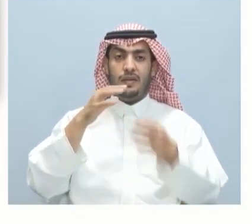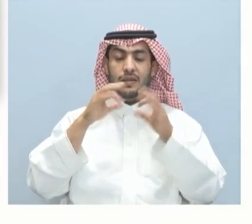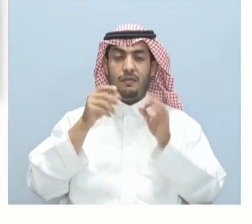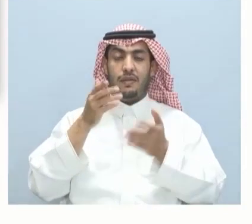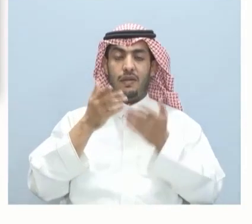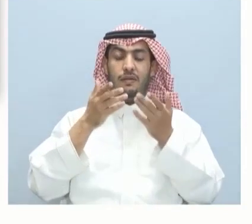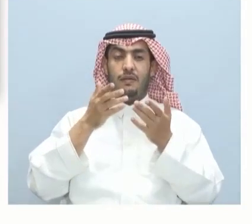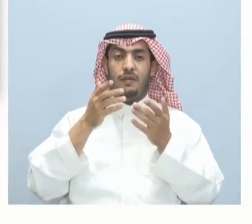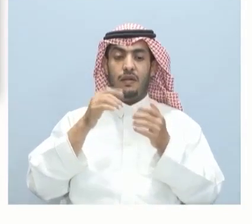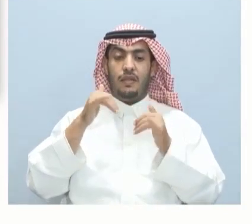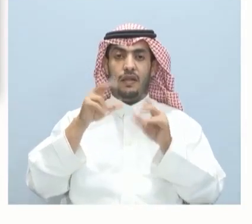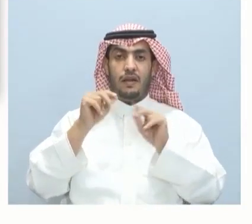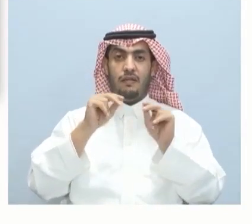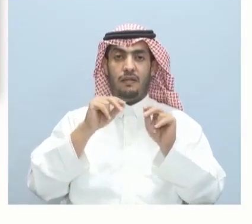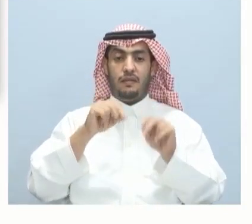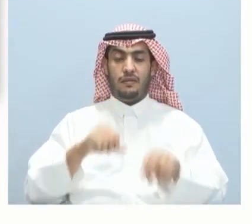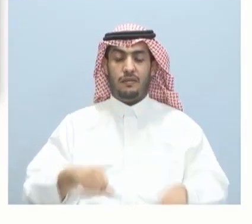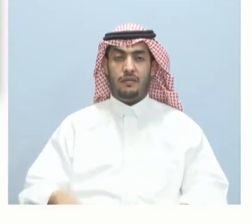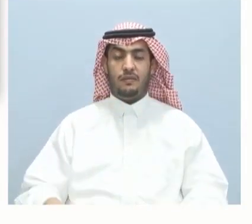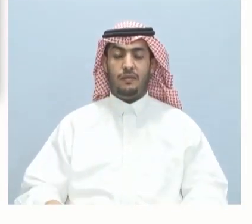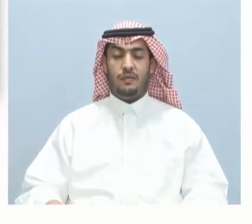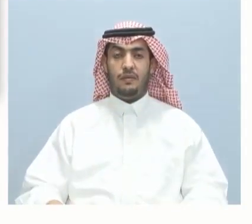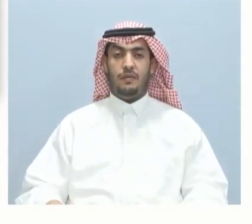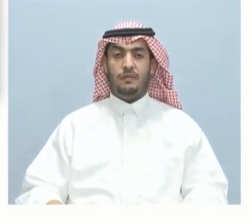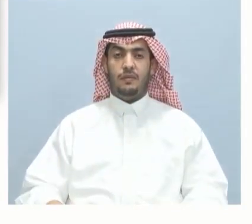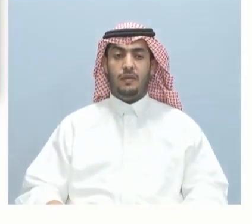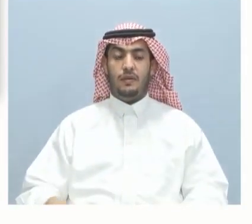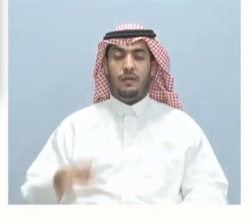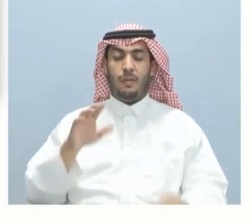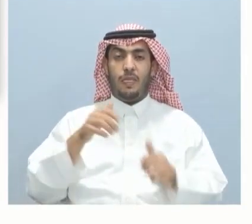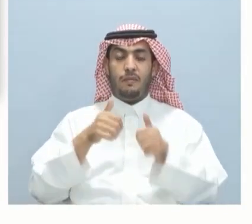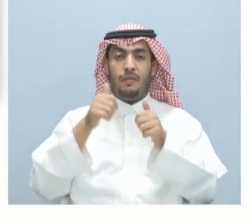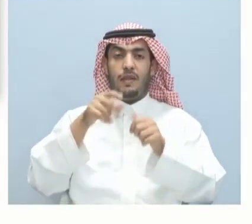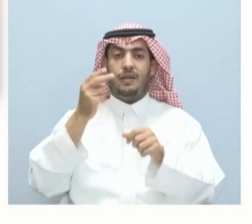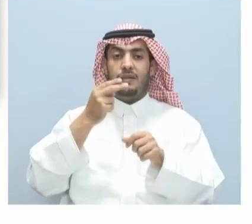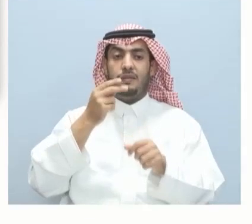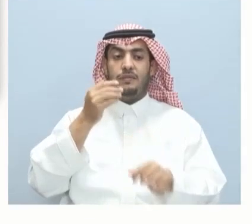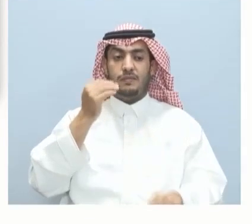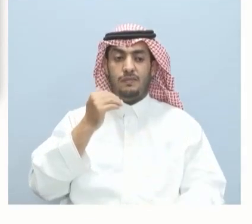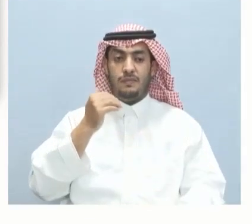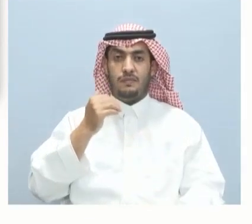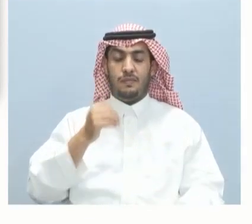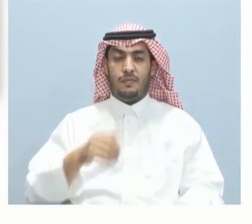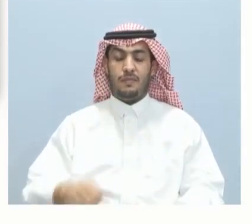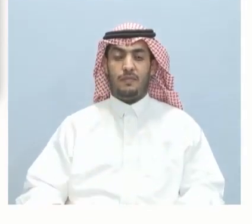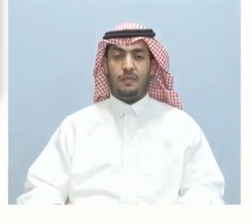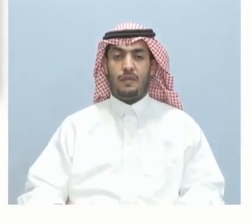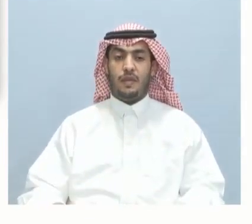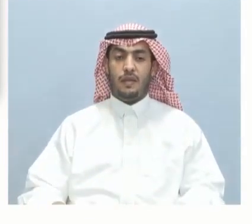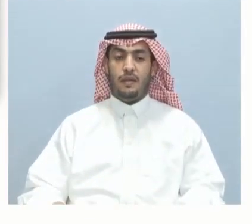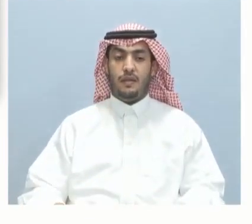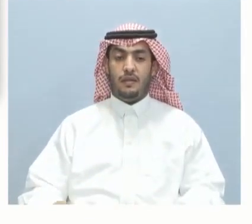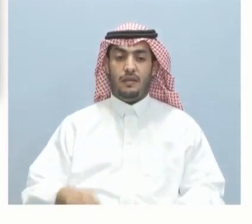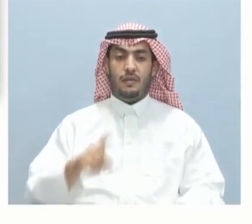القيمه نفسها هنا التي اوجدتها انا من الرسم صح ولا لا فبالتالي